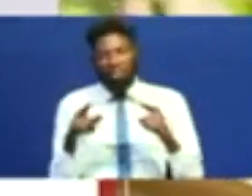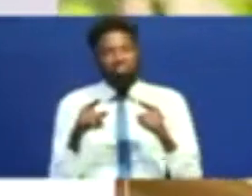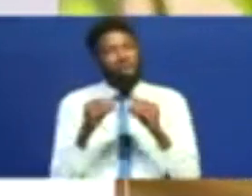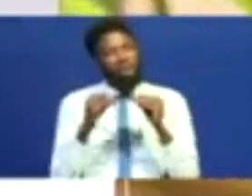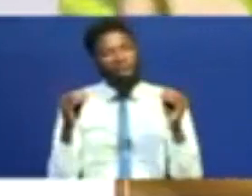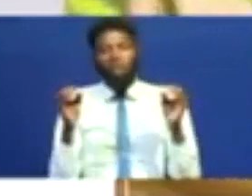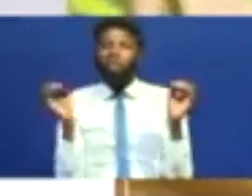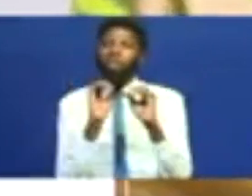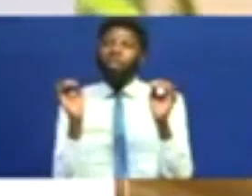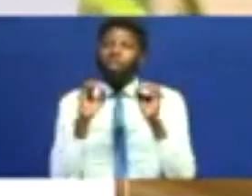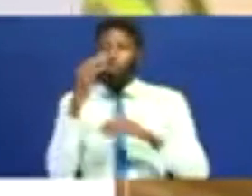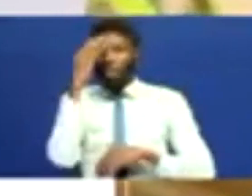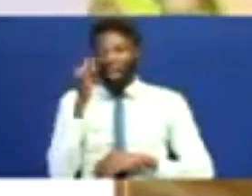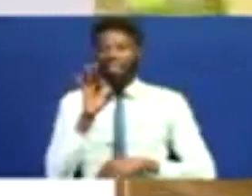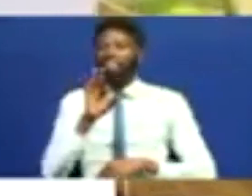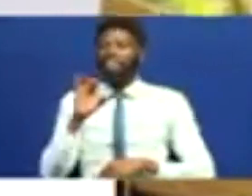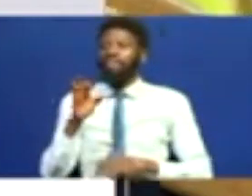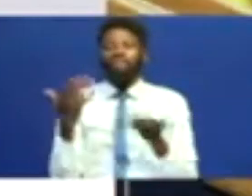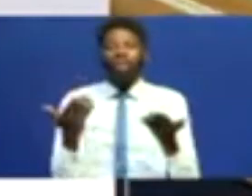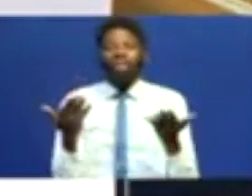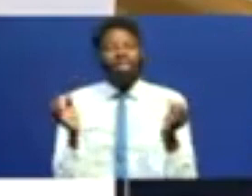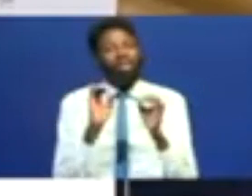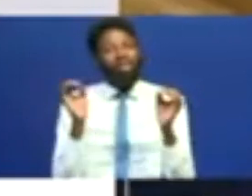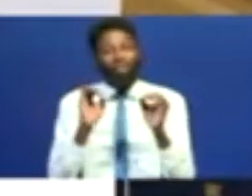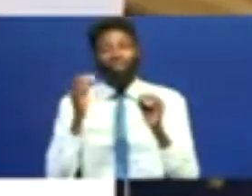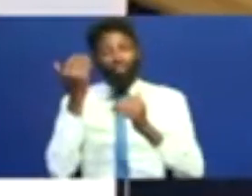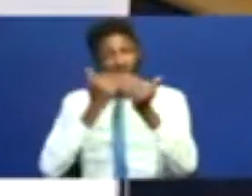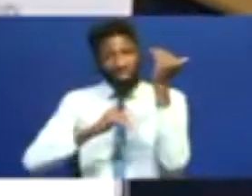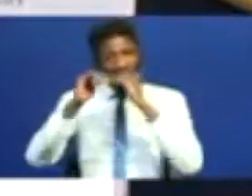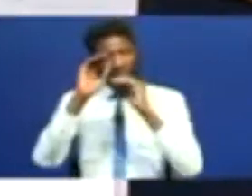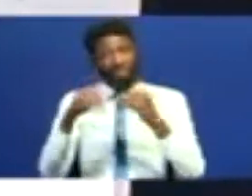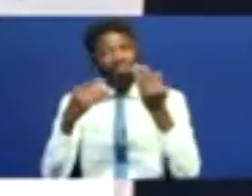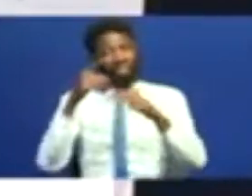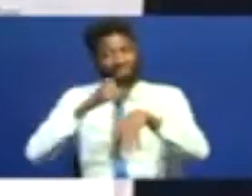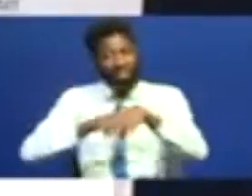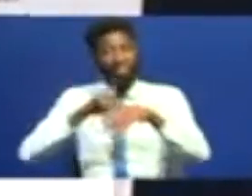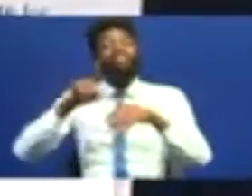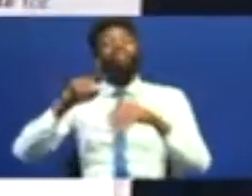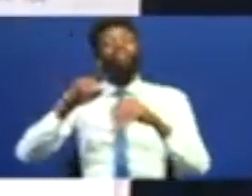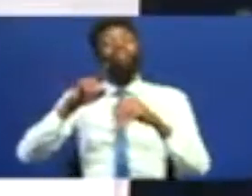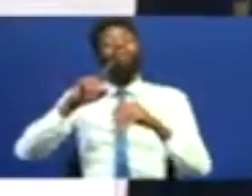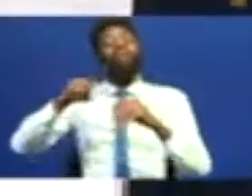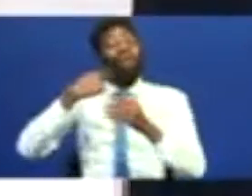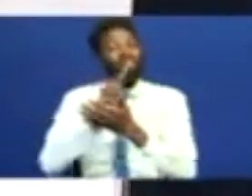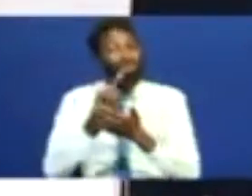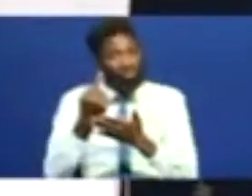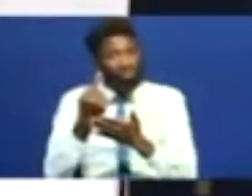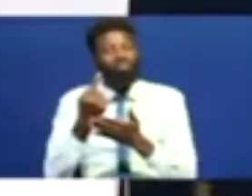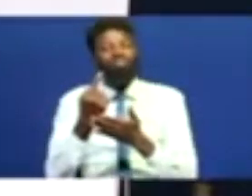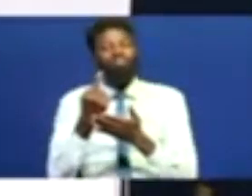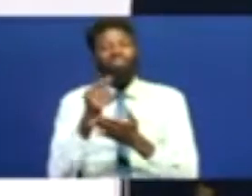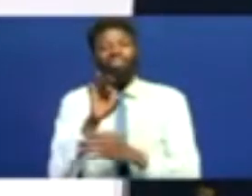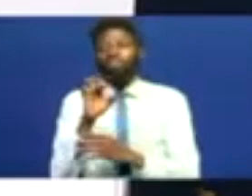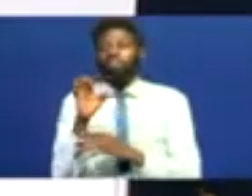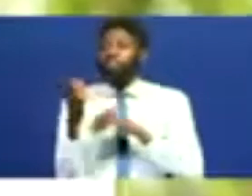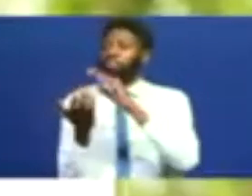ukosefu wa karo. Anasema chuo hicho kilimpa muda wa hadi juma lijalo kurejea na karo ya shule. Hata hivyo, ukosefu wa